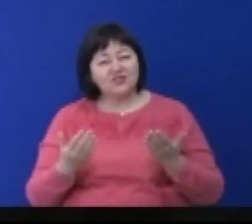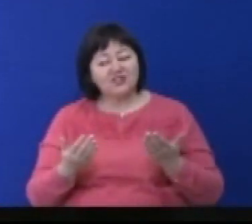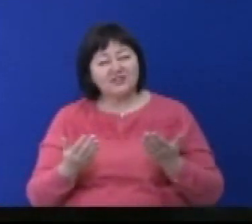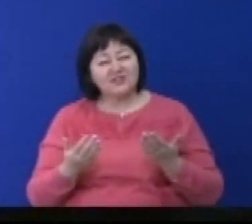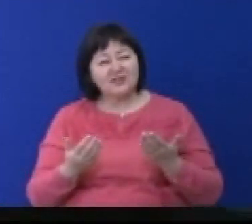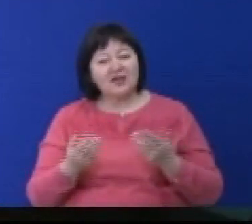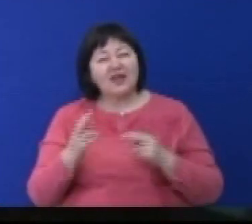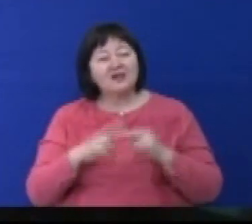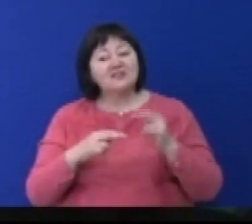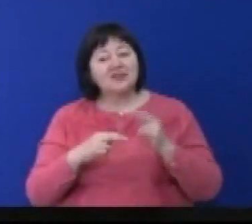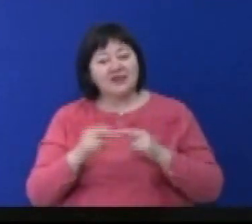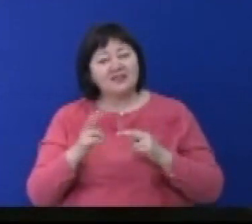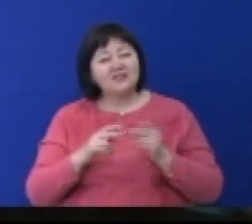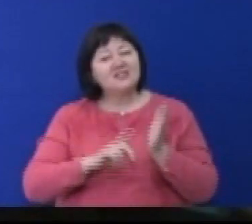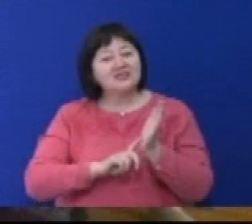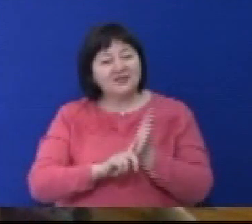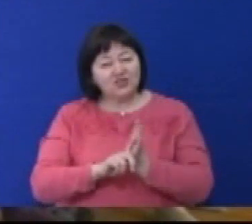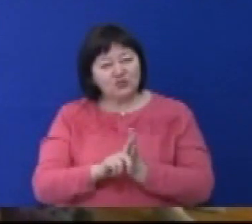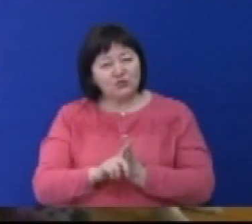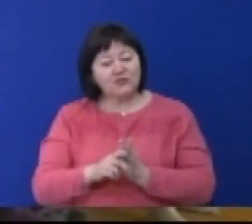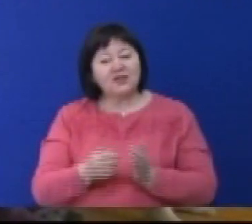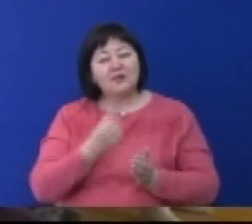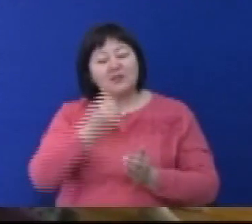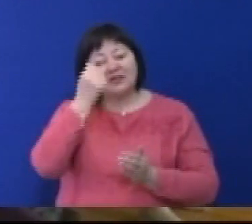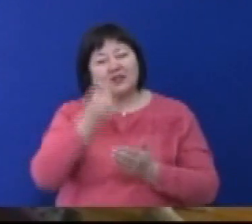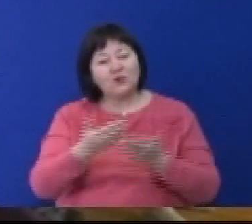Сондықтан құрылыстарыңызды белсенді жүргізіңіздер.